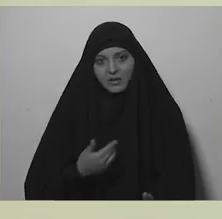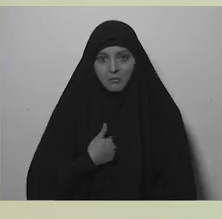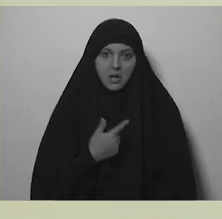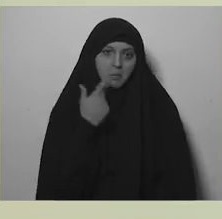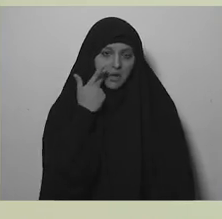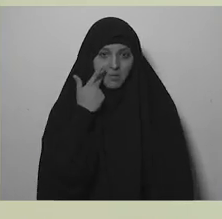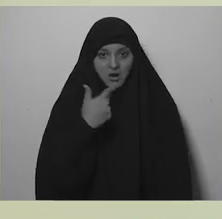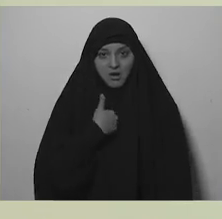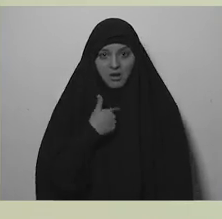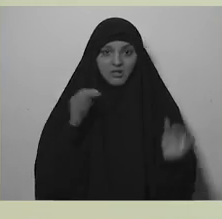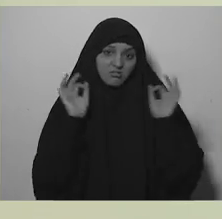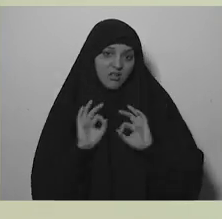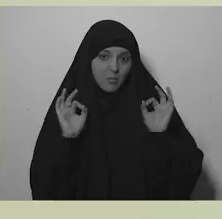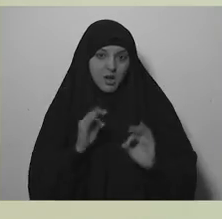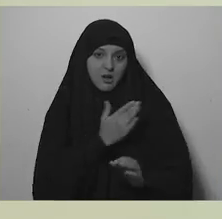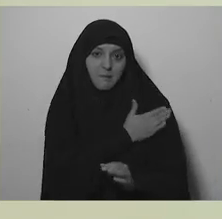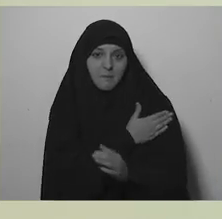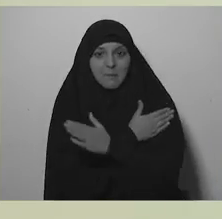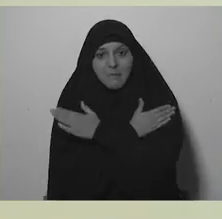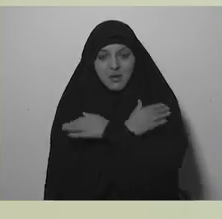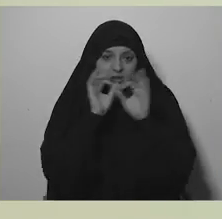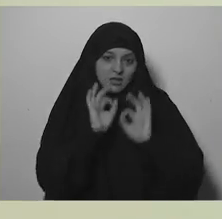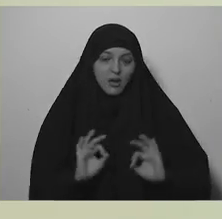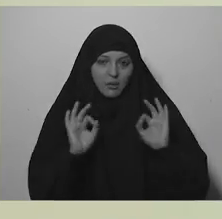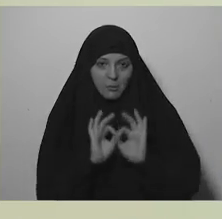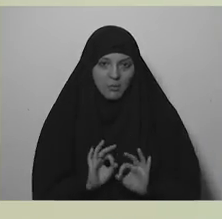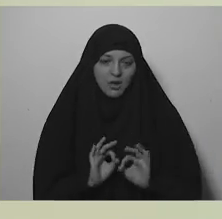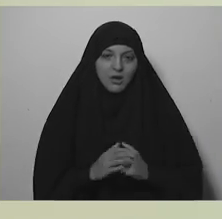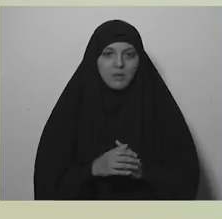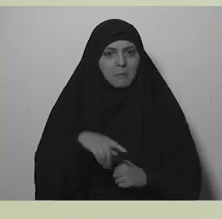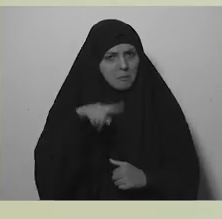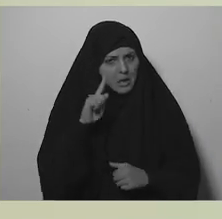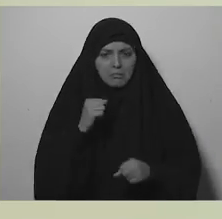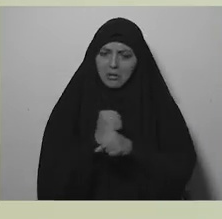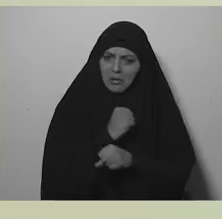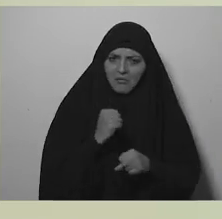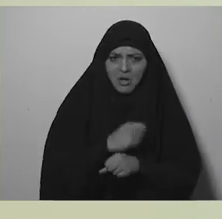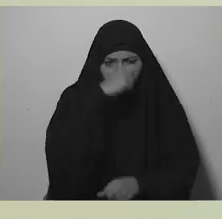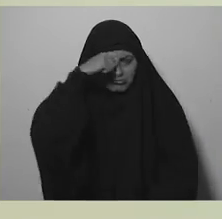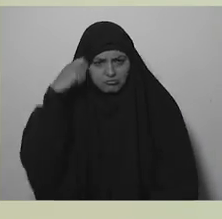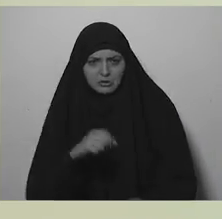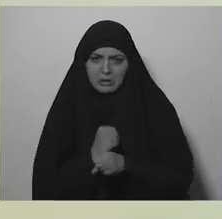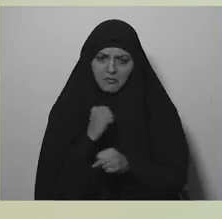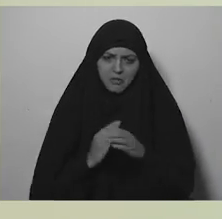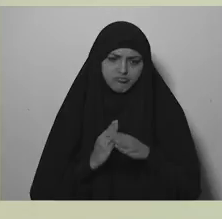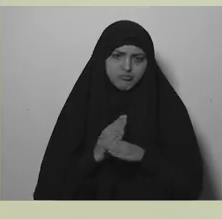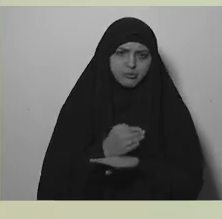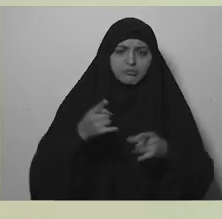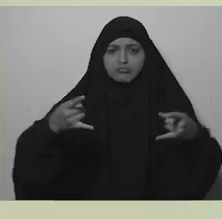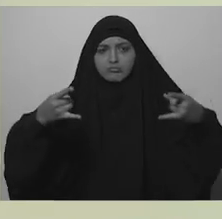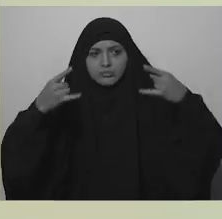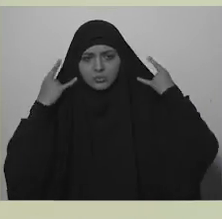son père qui, malgré qu'il n'a pas de bras, mais il est fonctionnaire, elle a pu